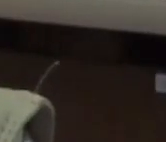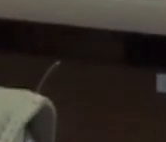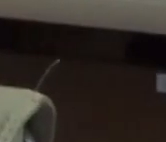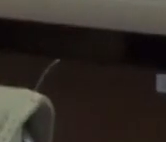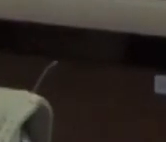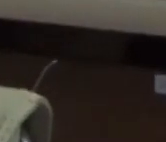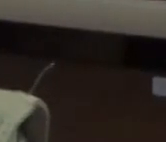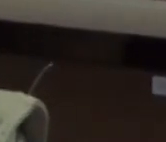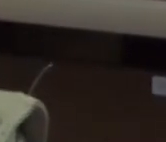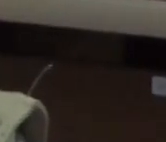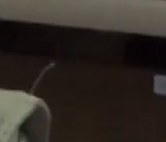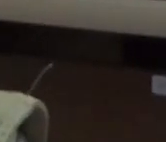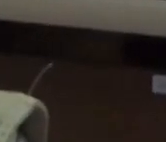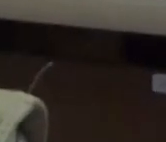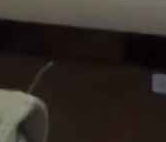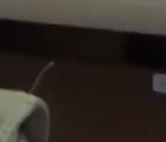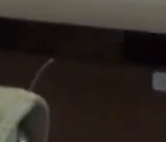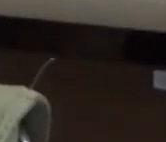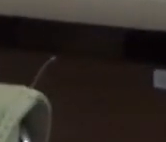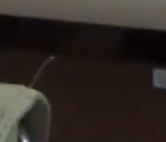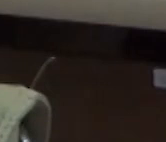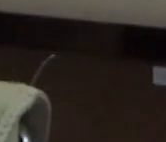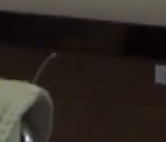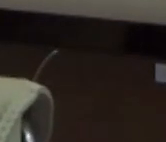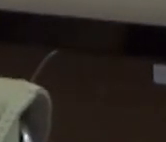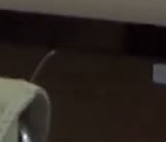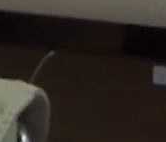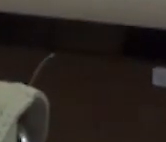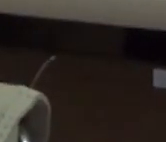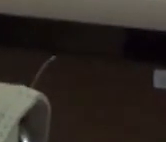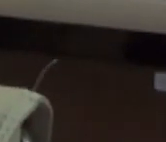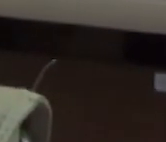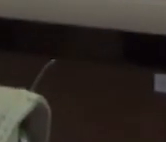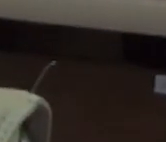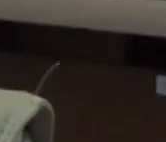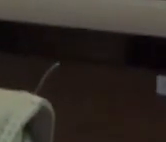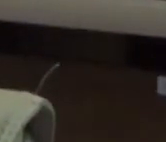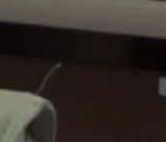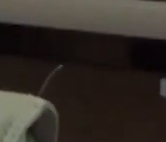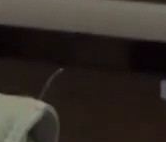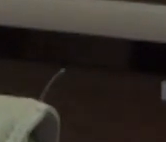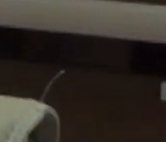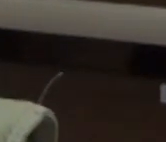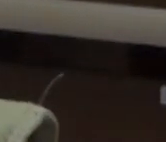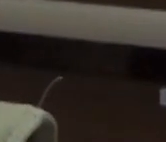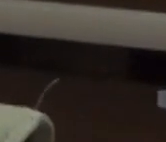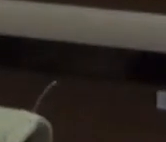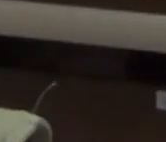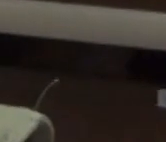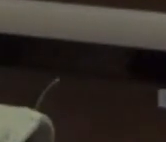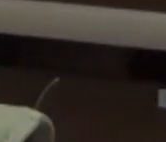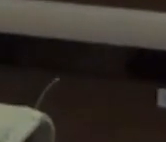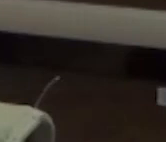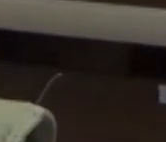yang paling memerlukan waktu lama itu minimal 2 hari itu adalah lab patologi, Pak. Mulai dari bedah bangkai,